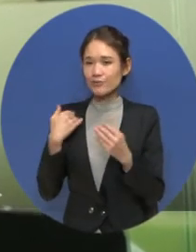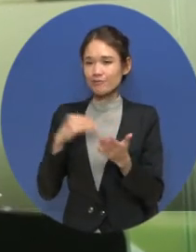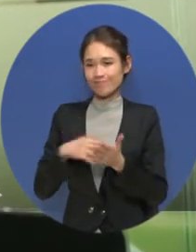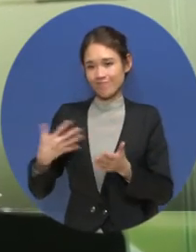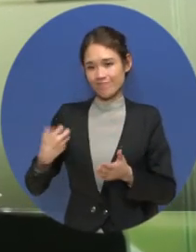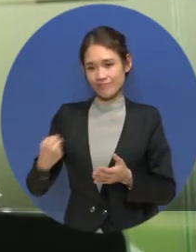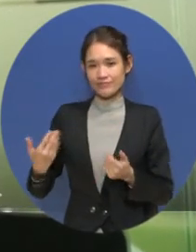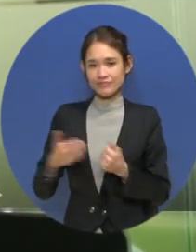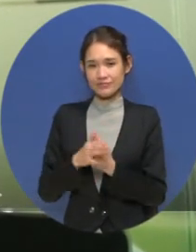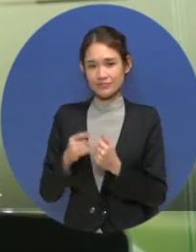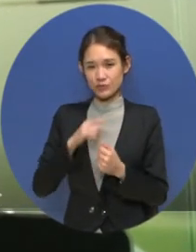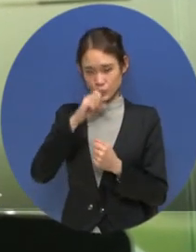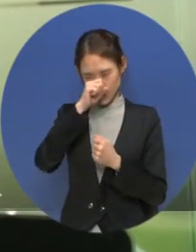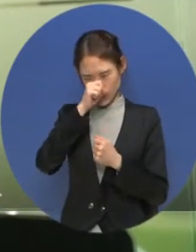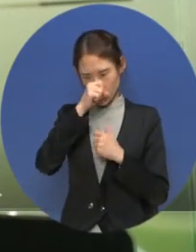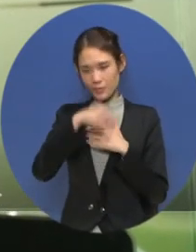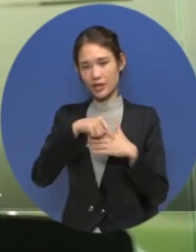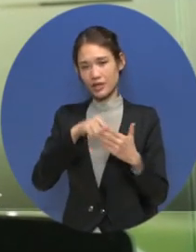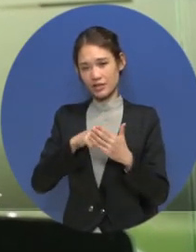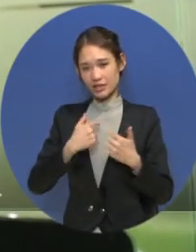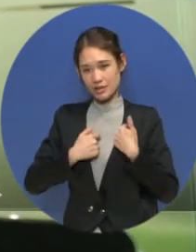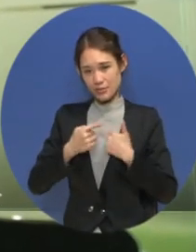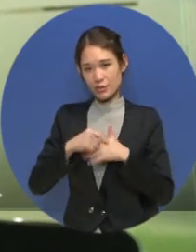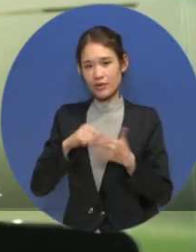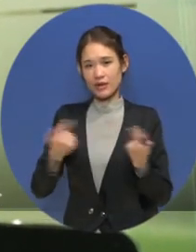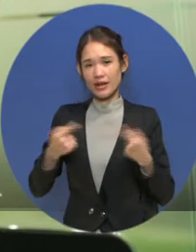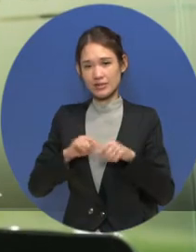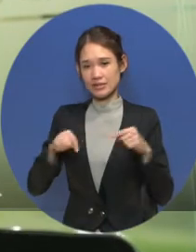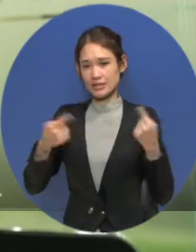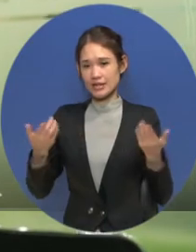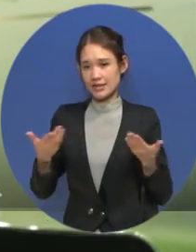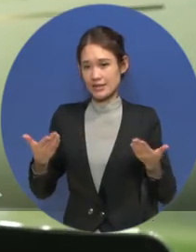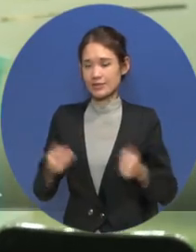같이 좋은 마음으로 기쁜 마음으로 같이 일하고 있어요.